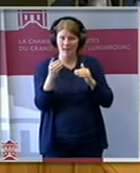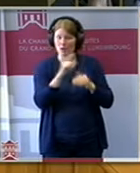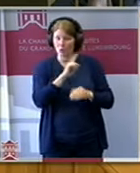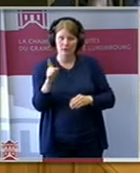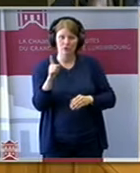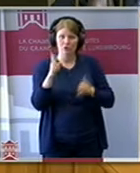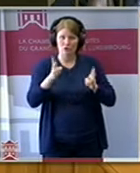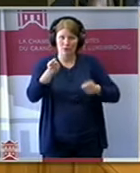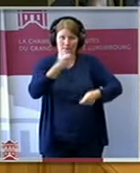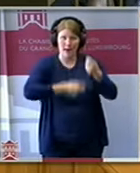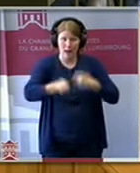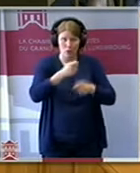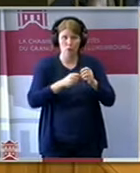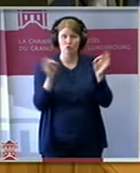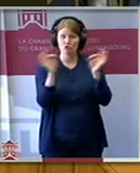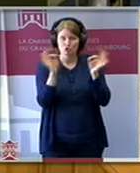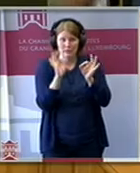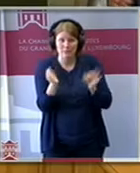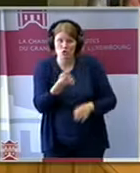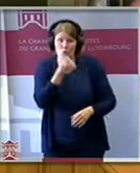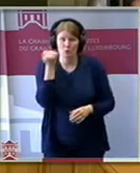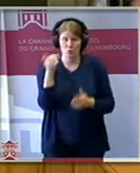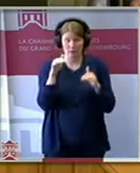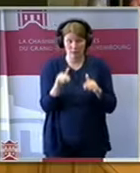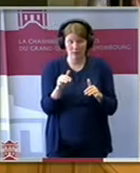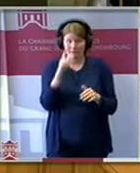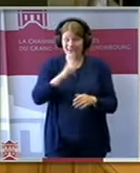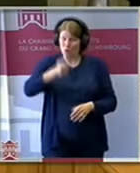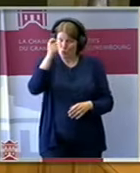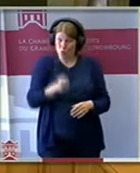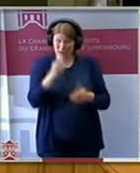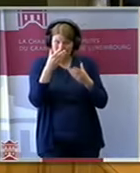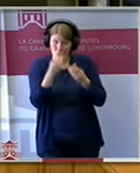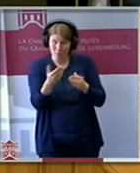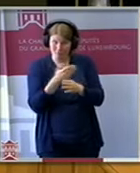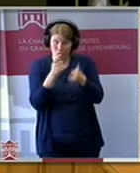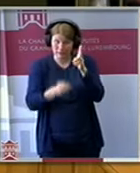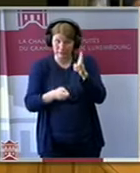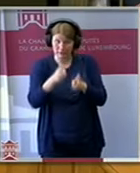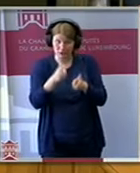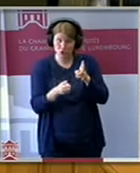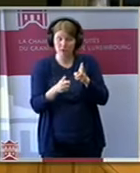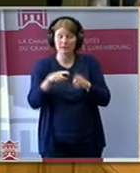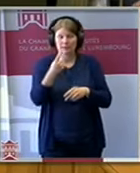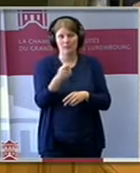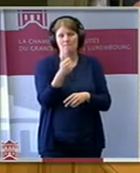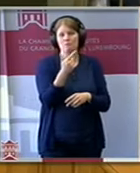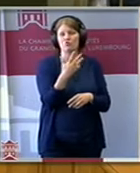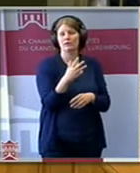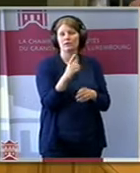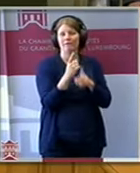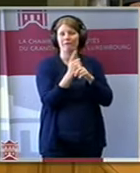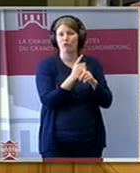und einer endemischen Korruption. Also gut, wenn es zu einer Verurteilung kommt für ein Gericht, da können die Multien sich die Konsequenzen von